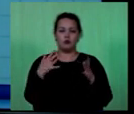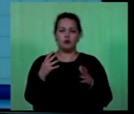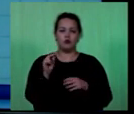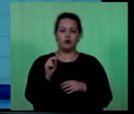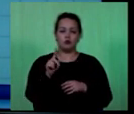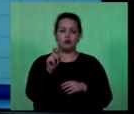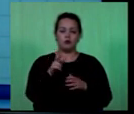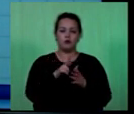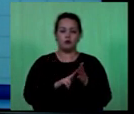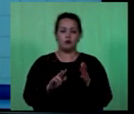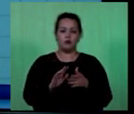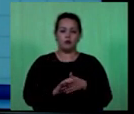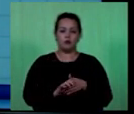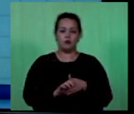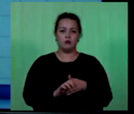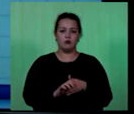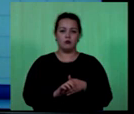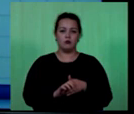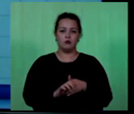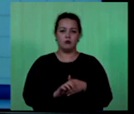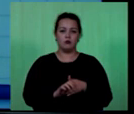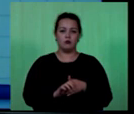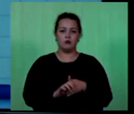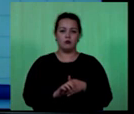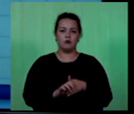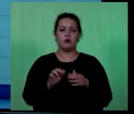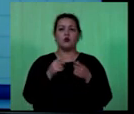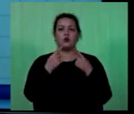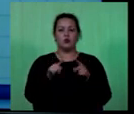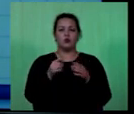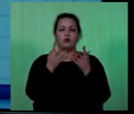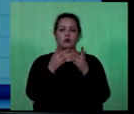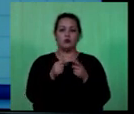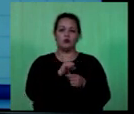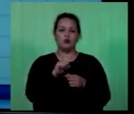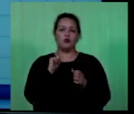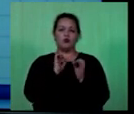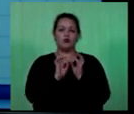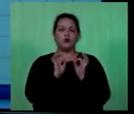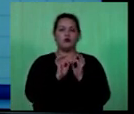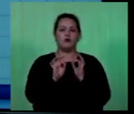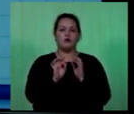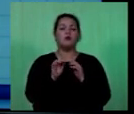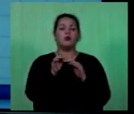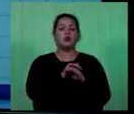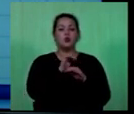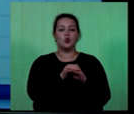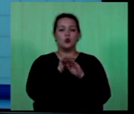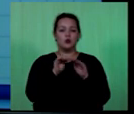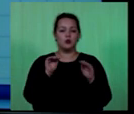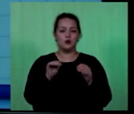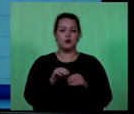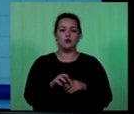180 остальные примеры проверьте самостоятельно молодцы ребята я